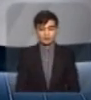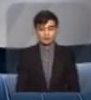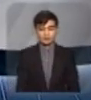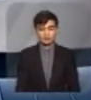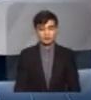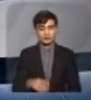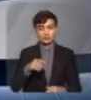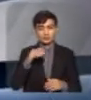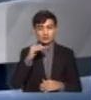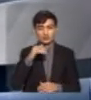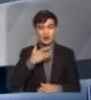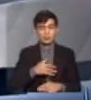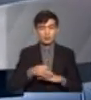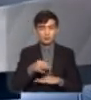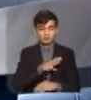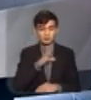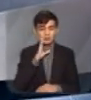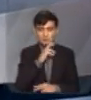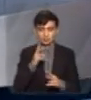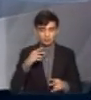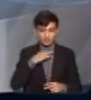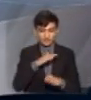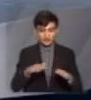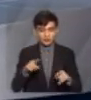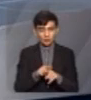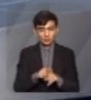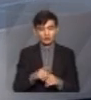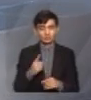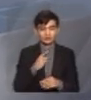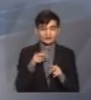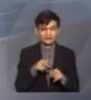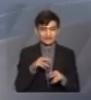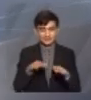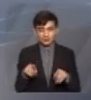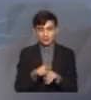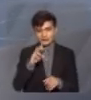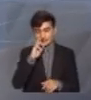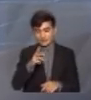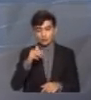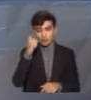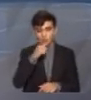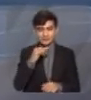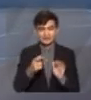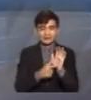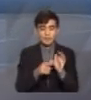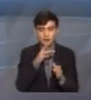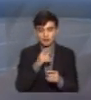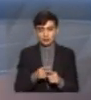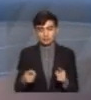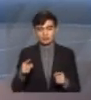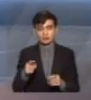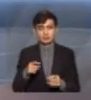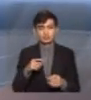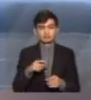Жамбыл облысында көппалалы аналар әкімдік алдына жиналып, бала күтімімен отыратын мерзімді 3 жылдан 7 жылға қайта ұзартсын деген